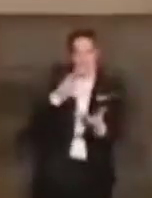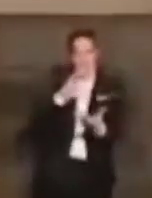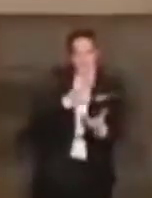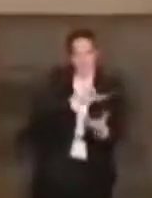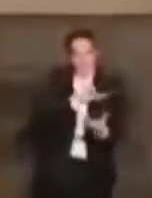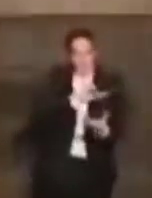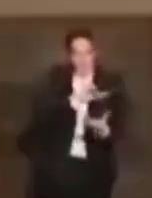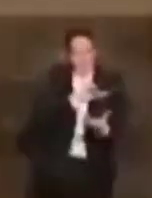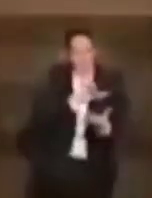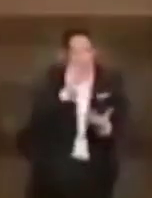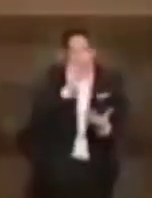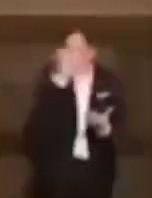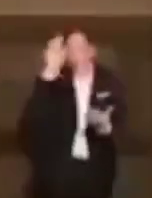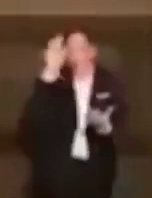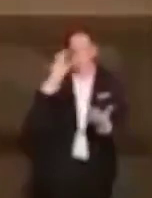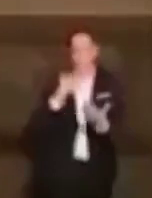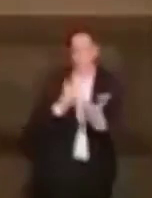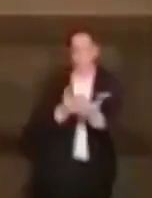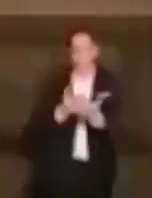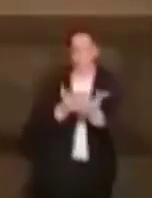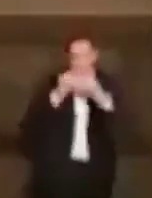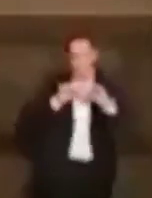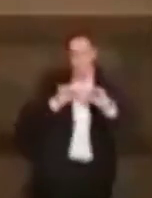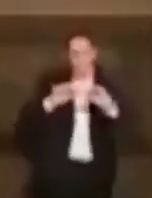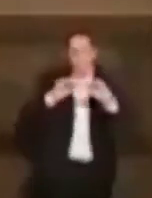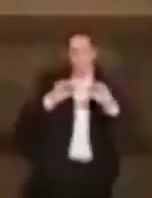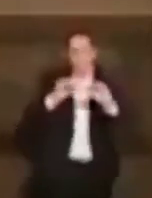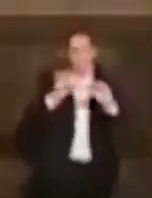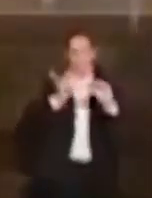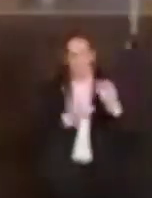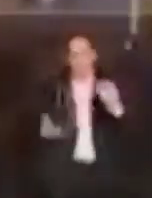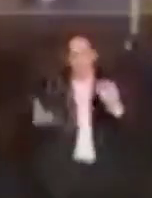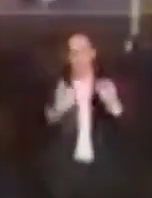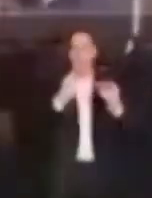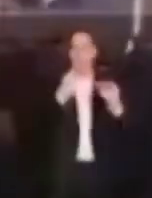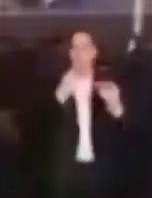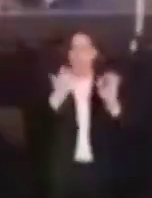گفت: تو گمان می‌کنی که پیامبر هستی؟